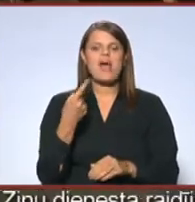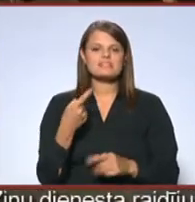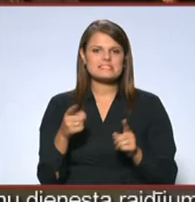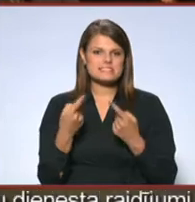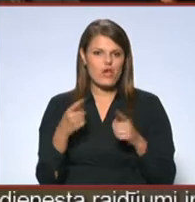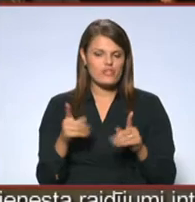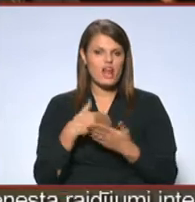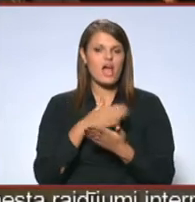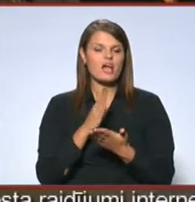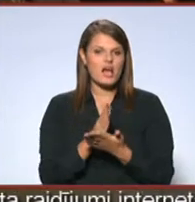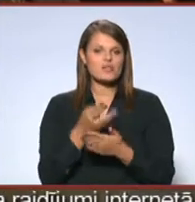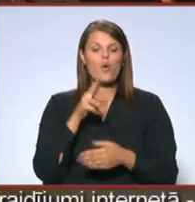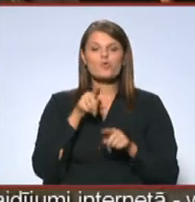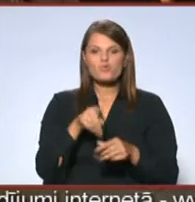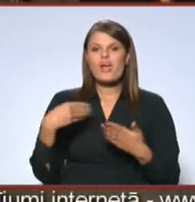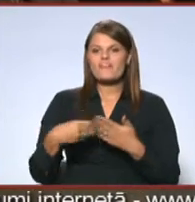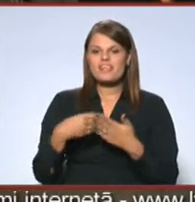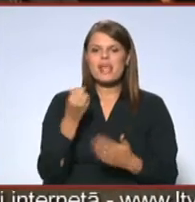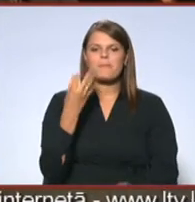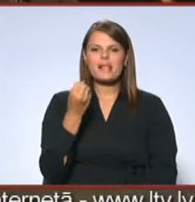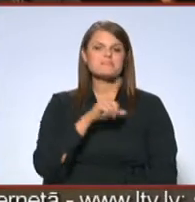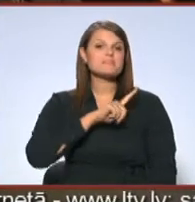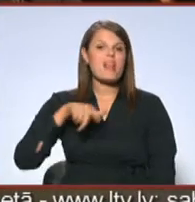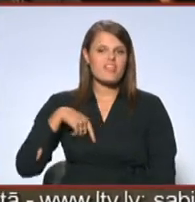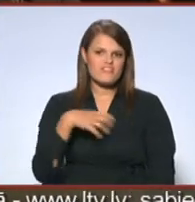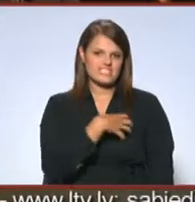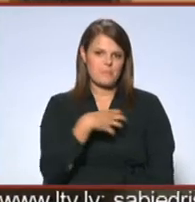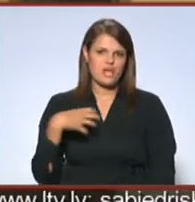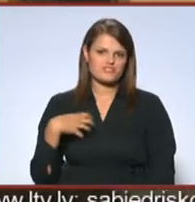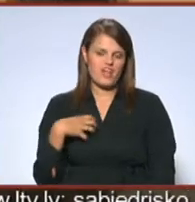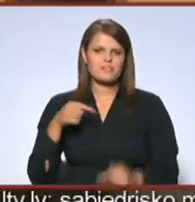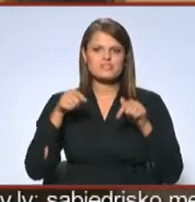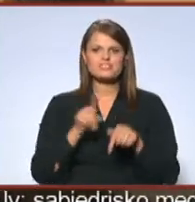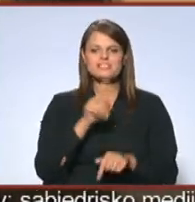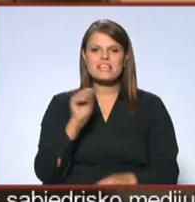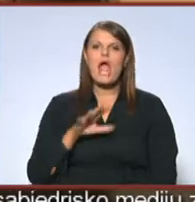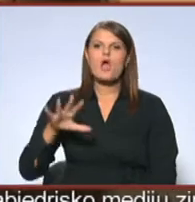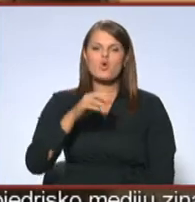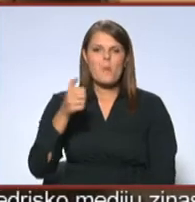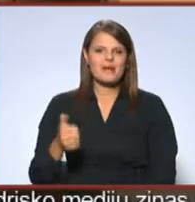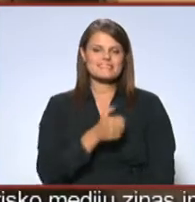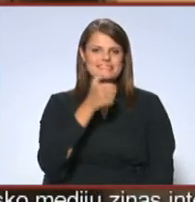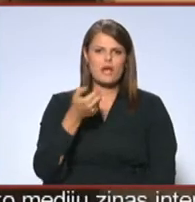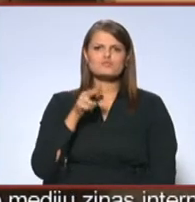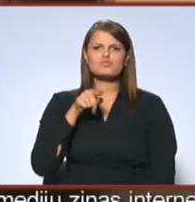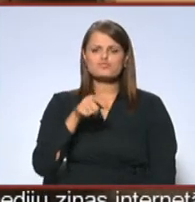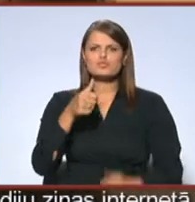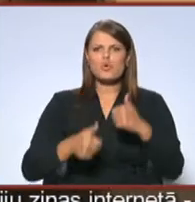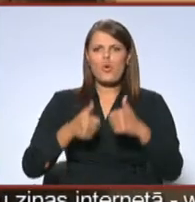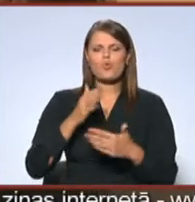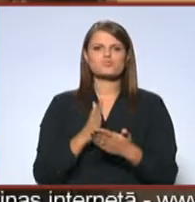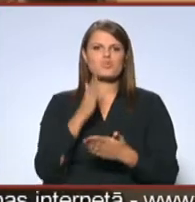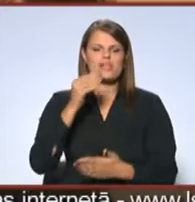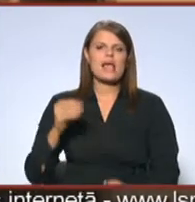tajā komisija kopumā vērtē 15 latvijas pašvaldības tā kā šis ir eiropas gads un šis notiek konkurss eiropas gada